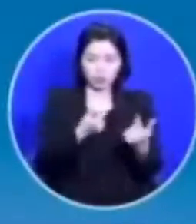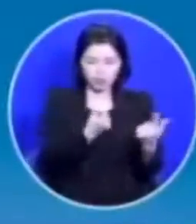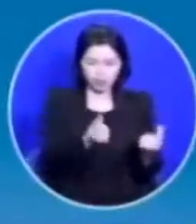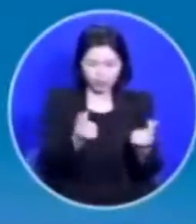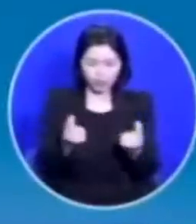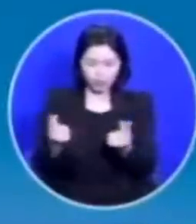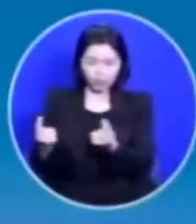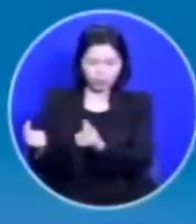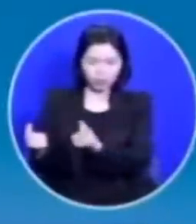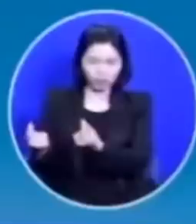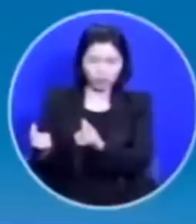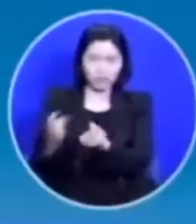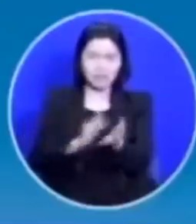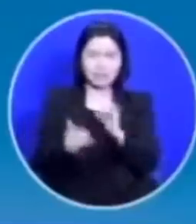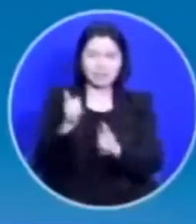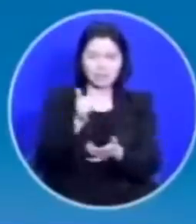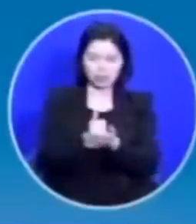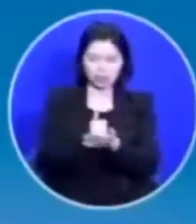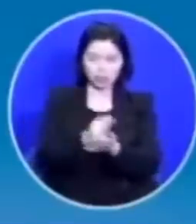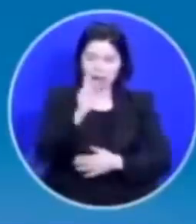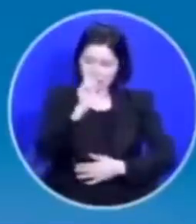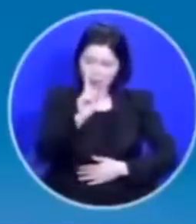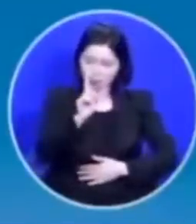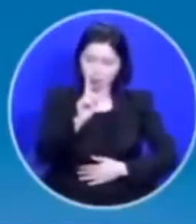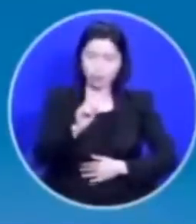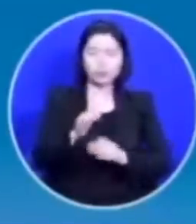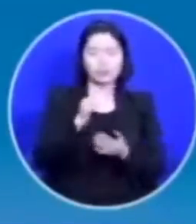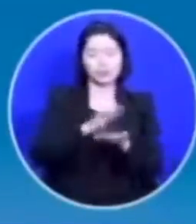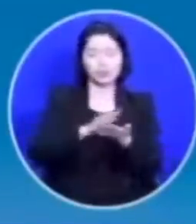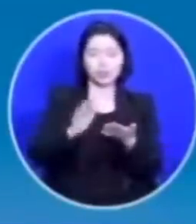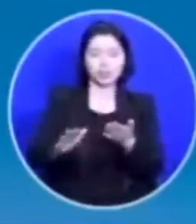우리 마음에 계신 분은 예수님 한 분 이십니다